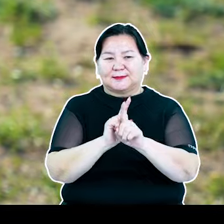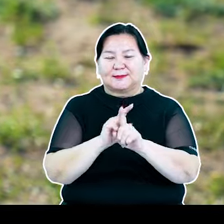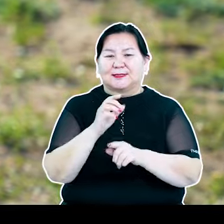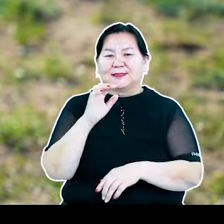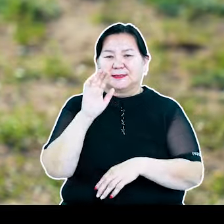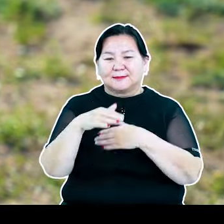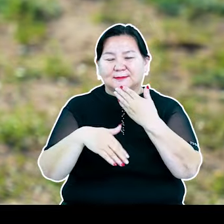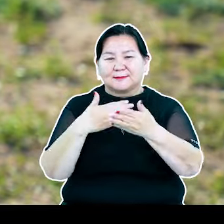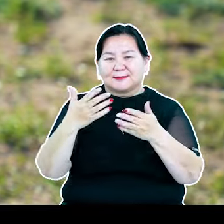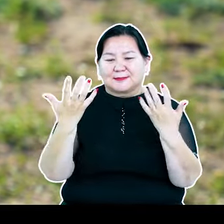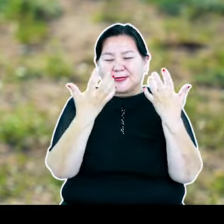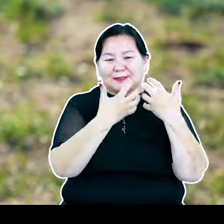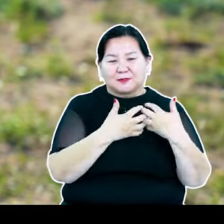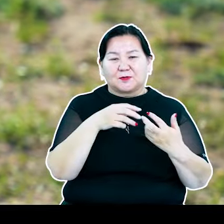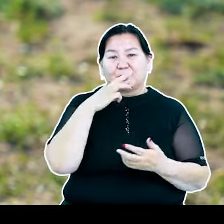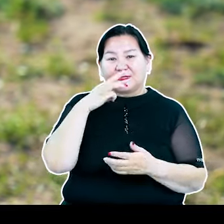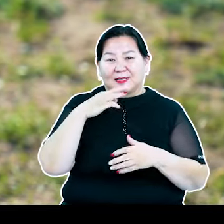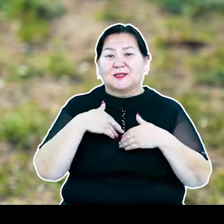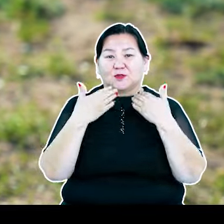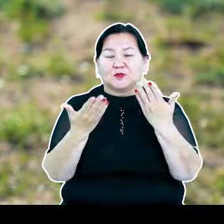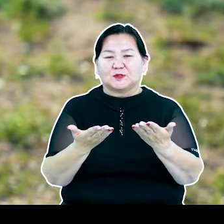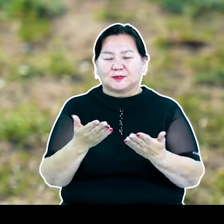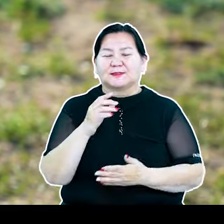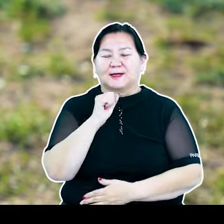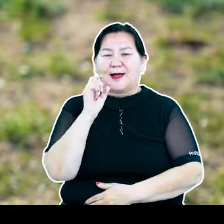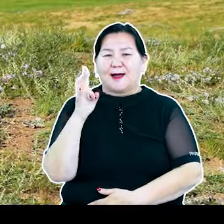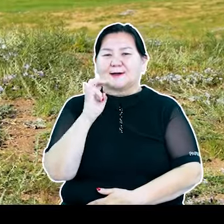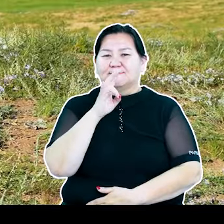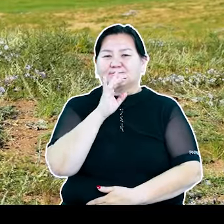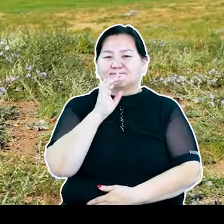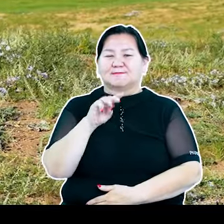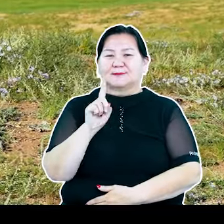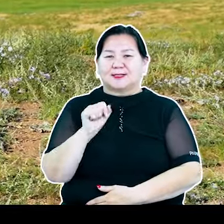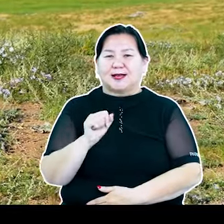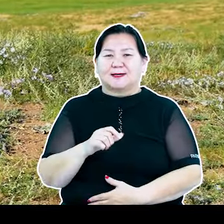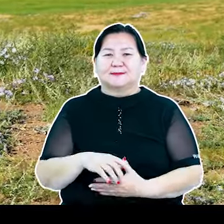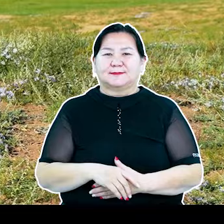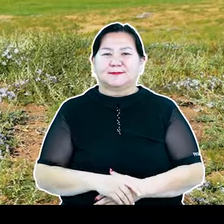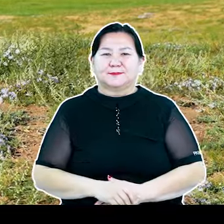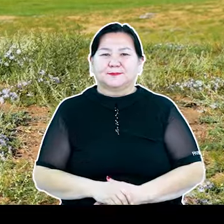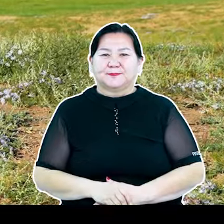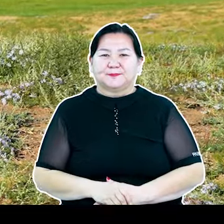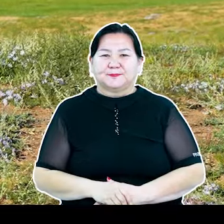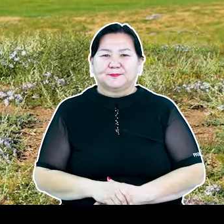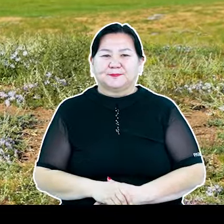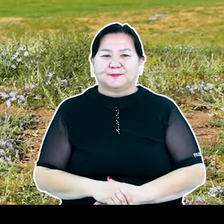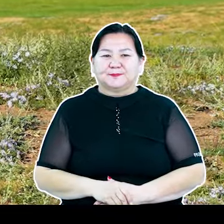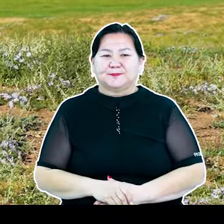даван толох, дасан цогцох гэх мэтэр шинэ мэдээллүүдийг өгч яа за. Ааха.